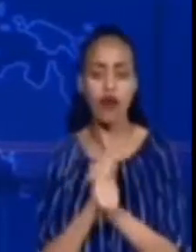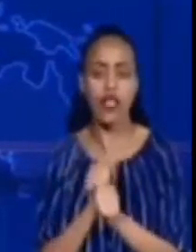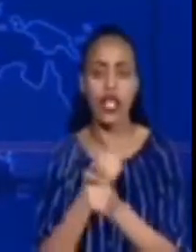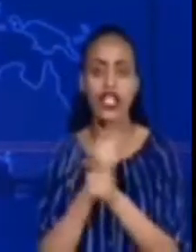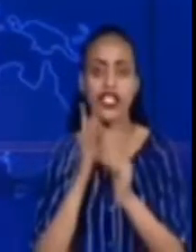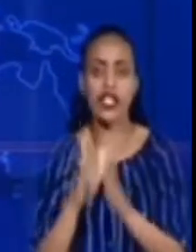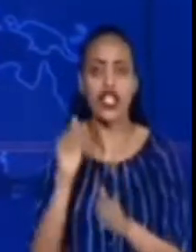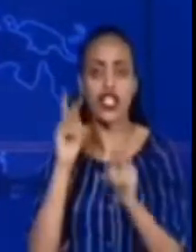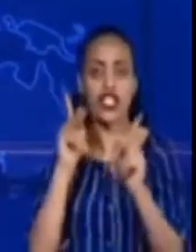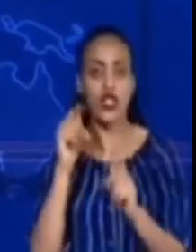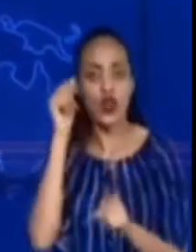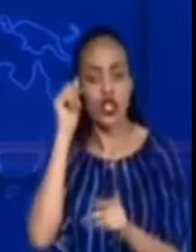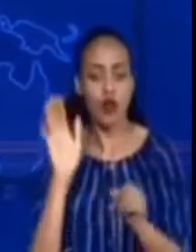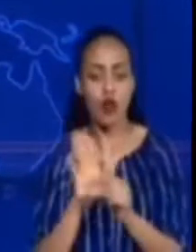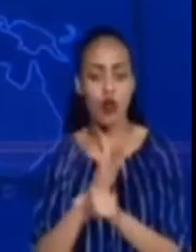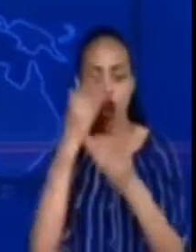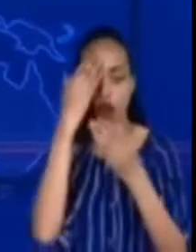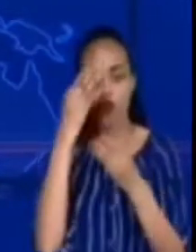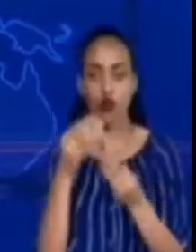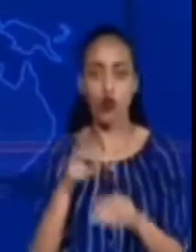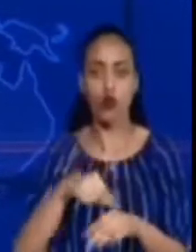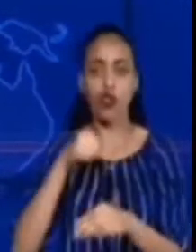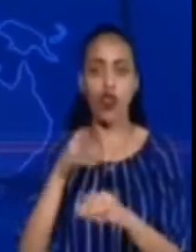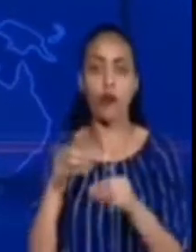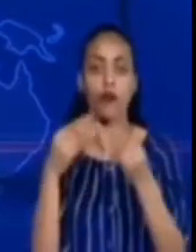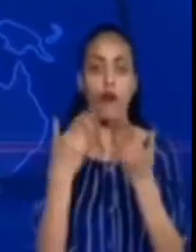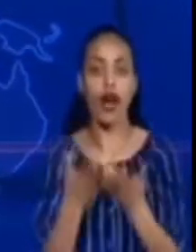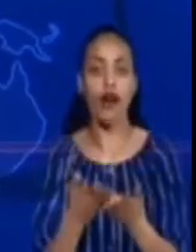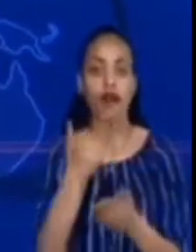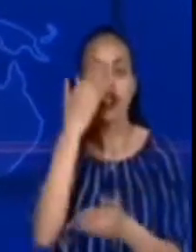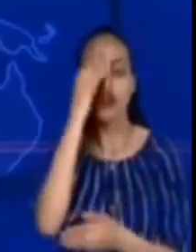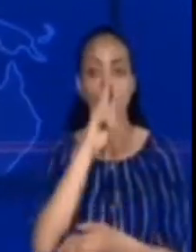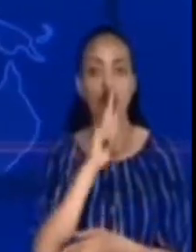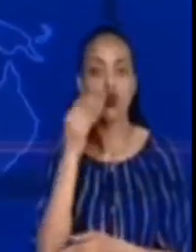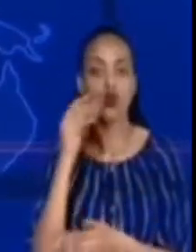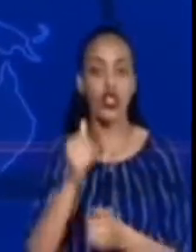ኑሩ ኦኬ ጨምሩ የማይገፋው ጀበሉ